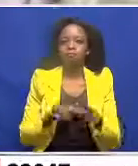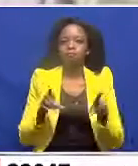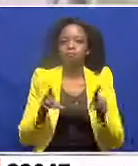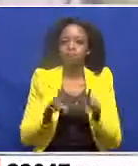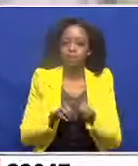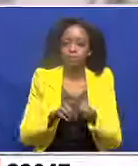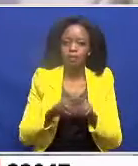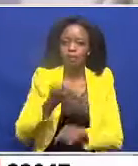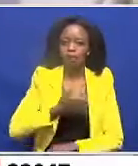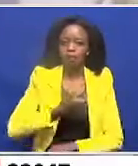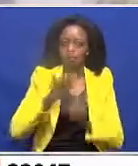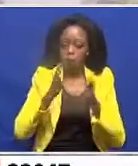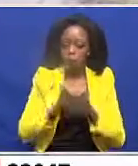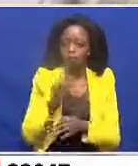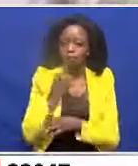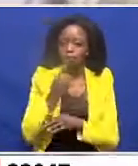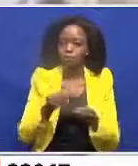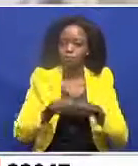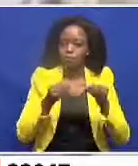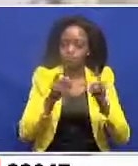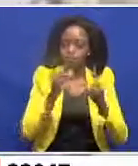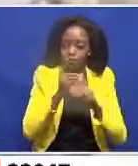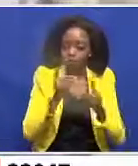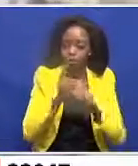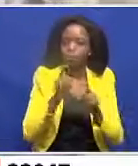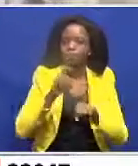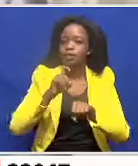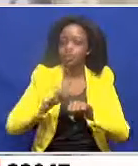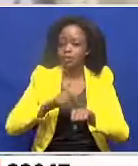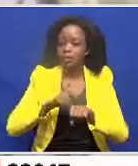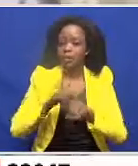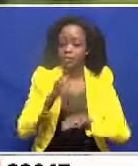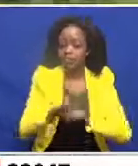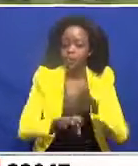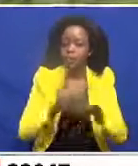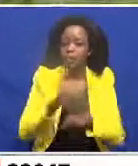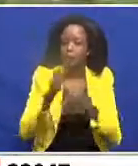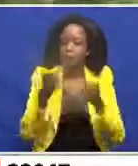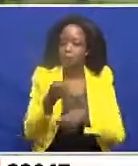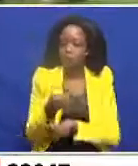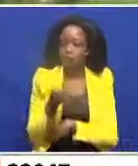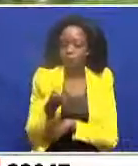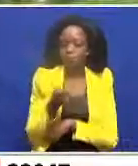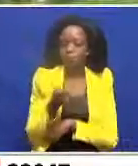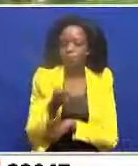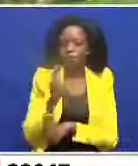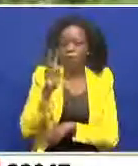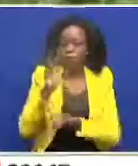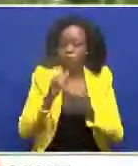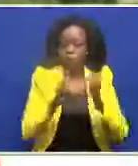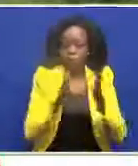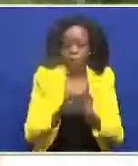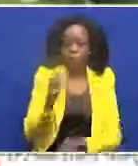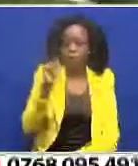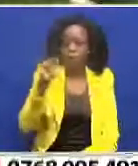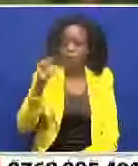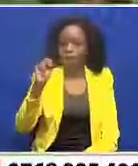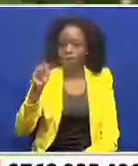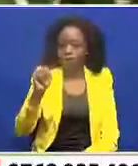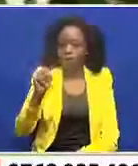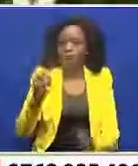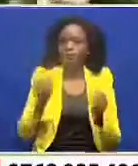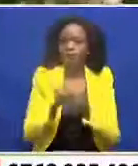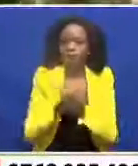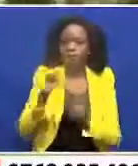The claimant has given the date when her animals were stolen. The two farmers, Anchi Rotich and Gloria